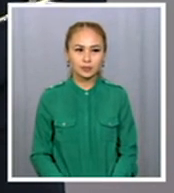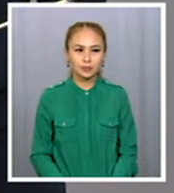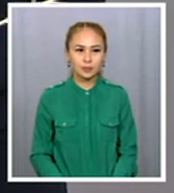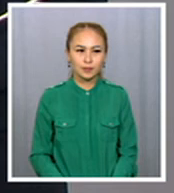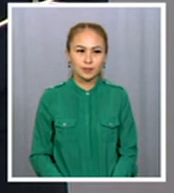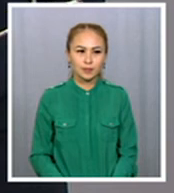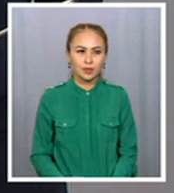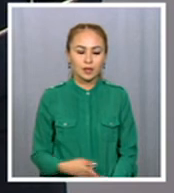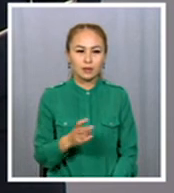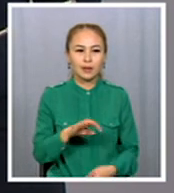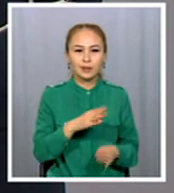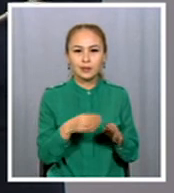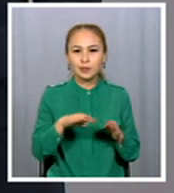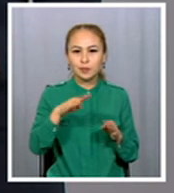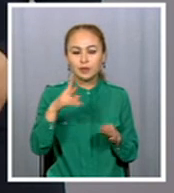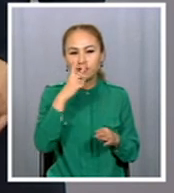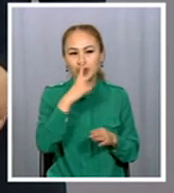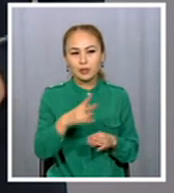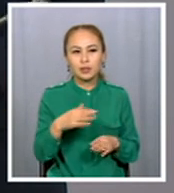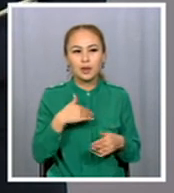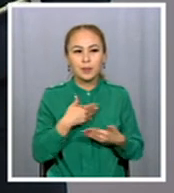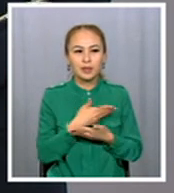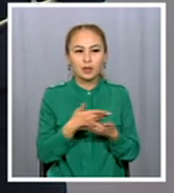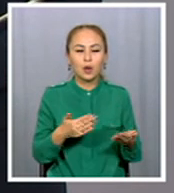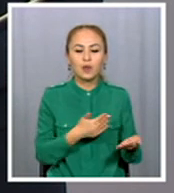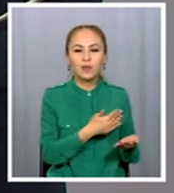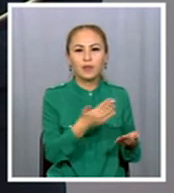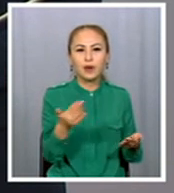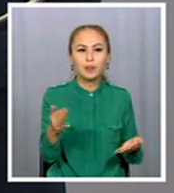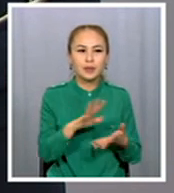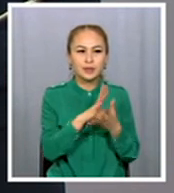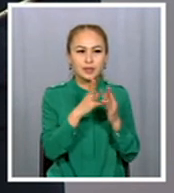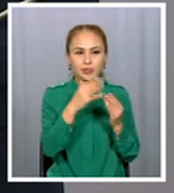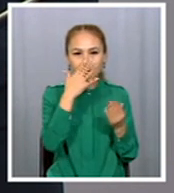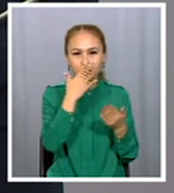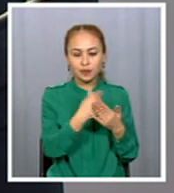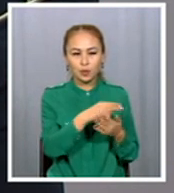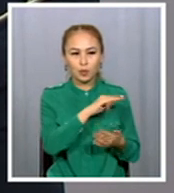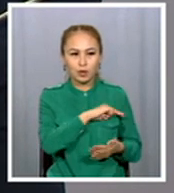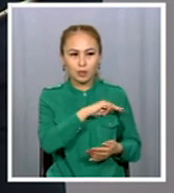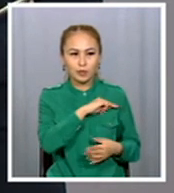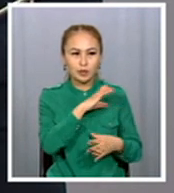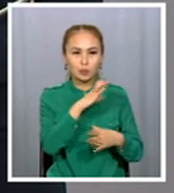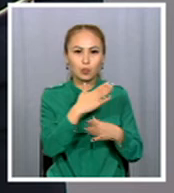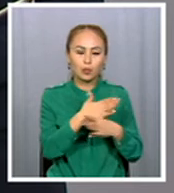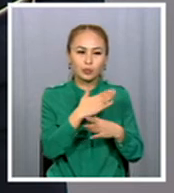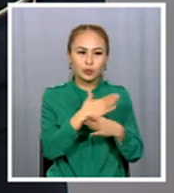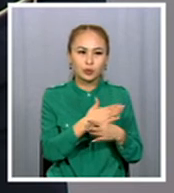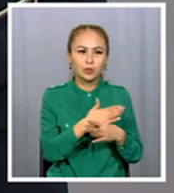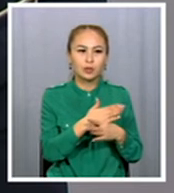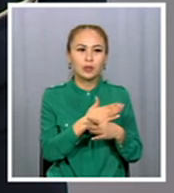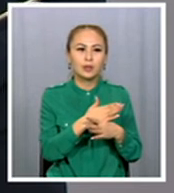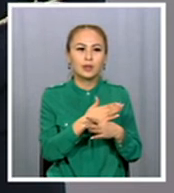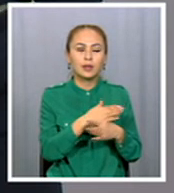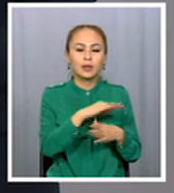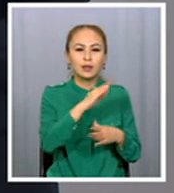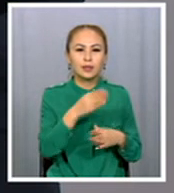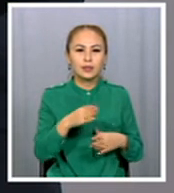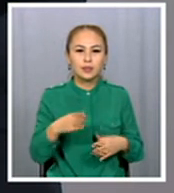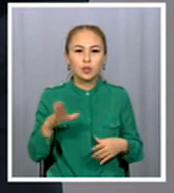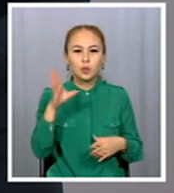На этапе рефлексии я предлагаю вам оценить свою работу с помощью приема «Лестница